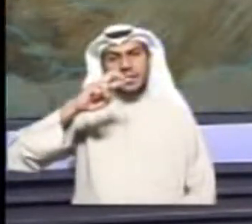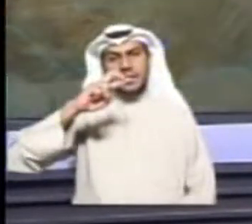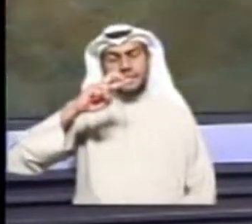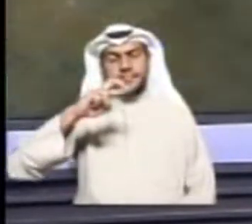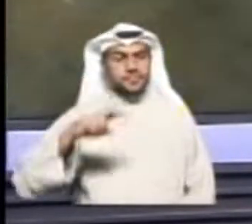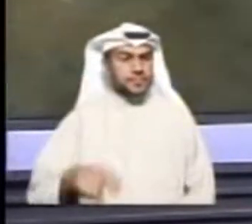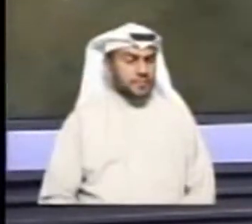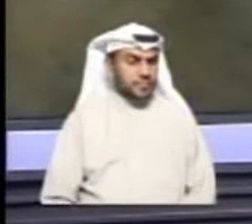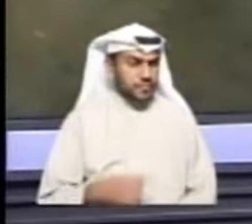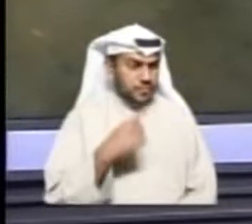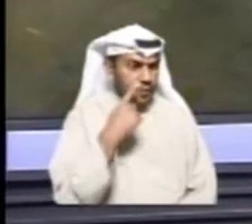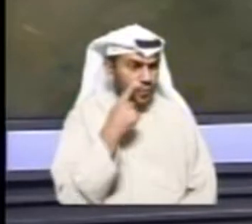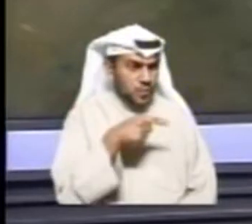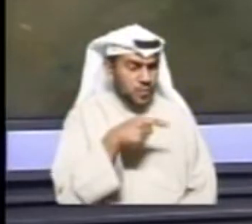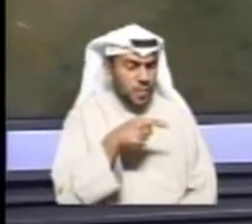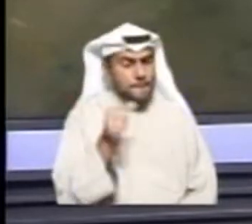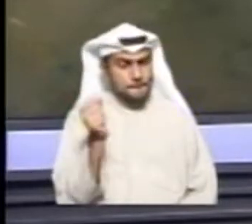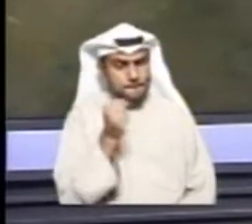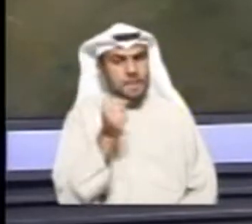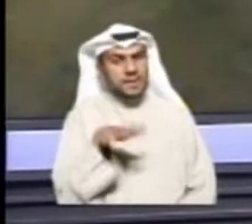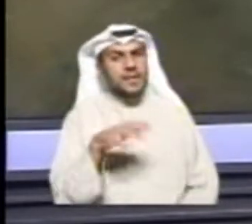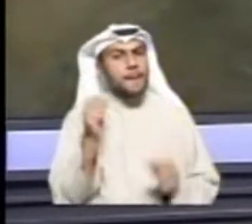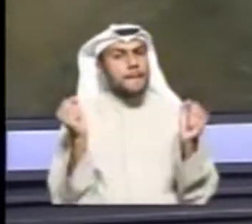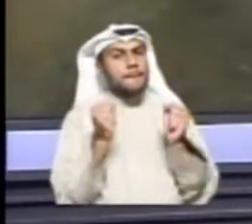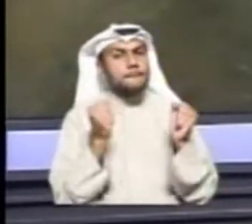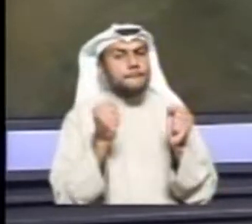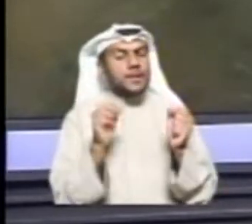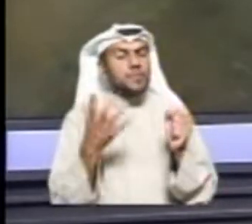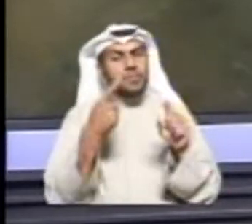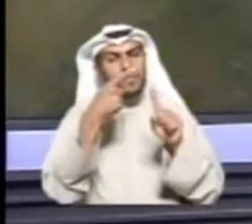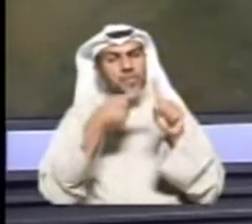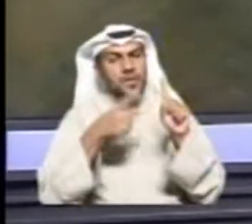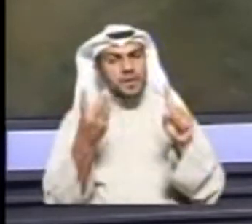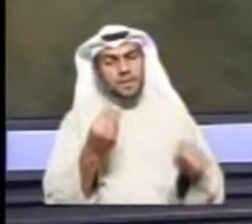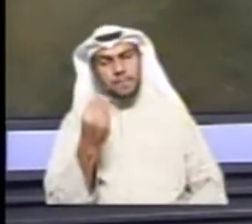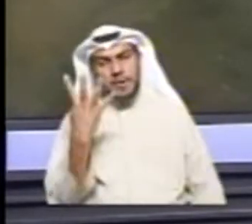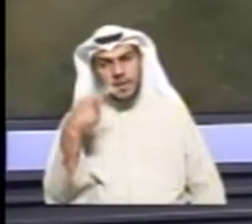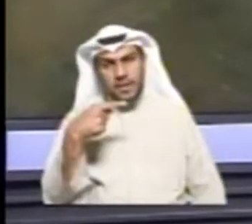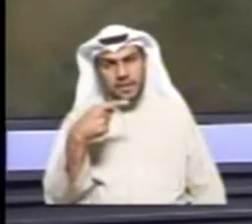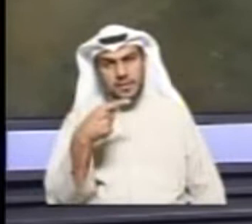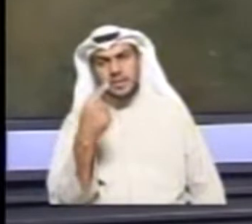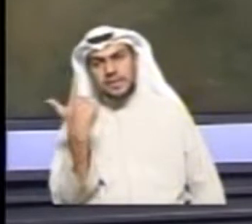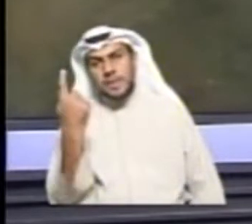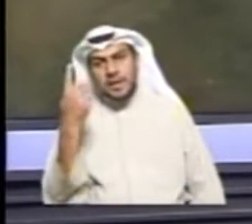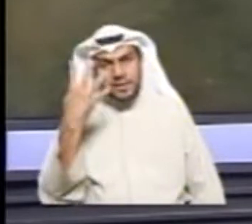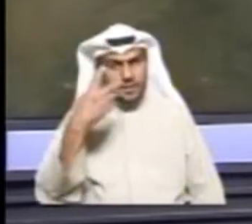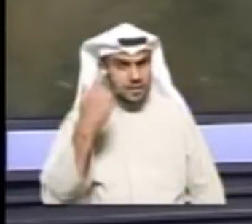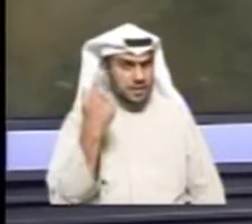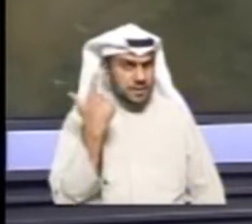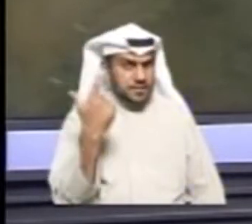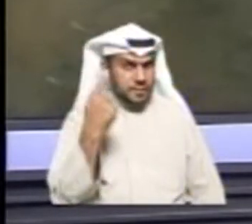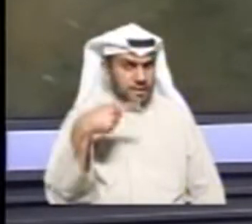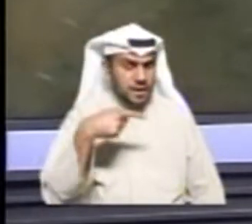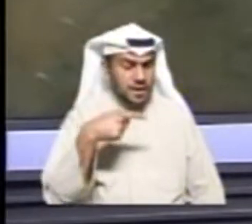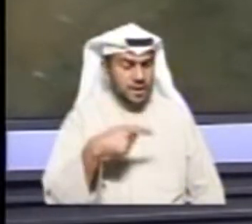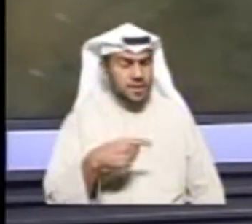في منتصف هذه الليلة أجواء باردة نسبيا، متوقع تصل درجات الحرارة بوجه عام ما بين 14 إلى 17 درجة مئوية. عودة للرياح